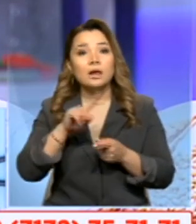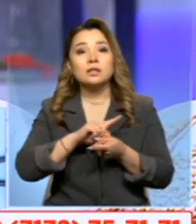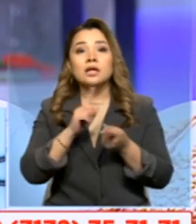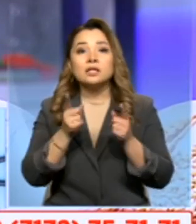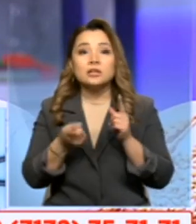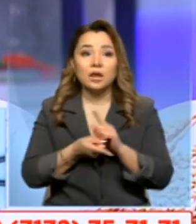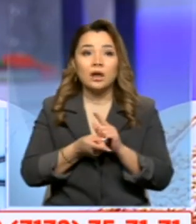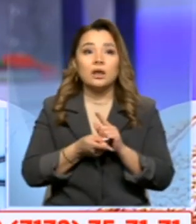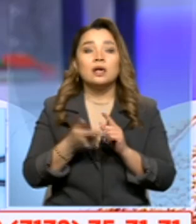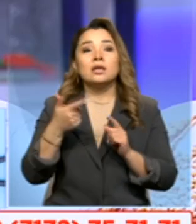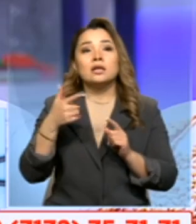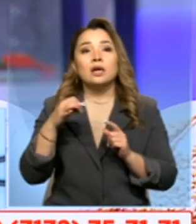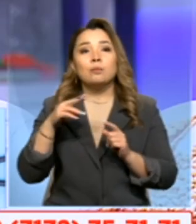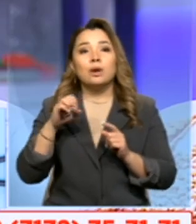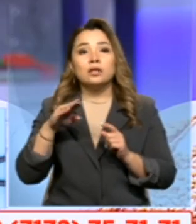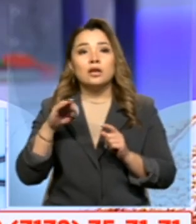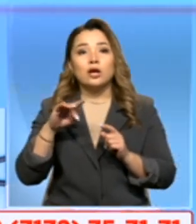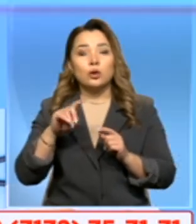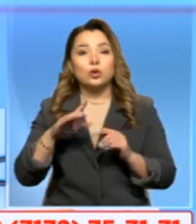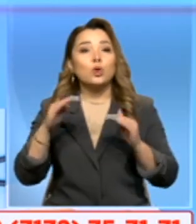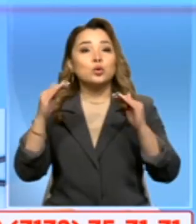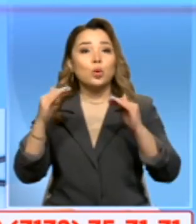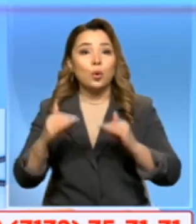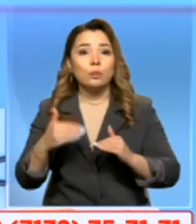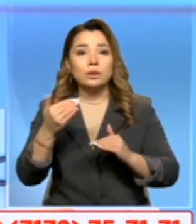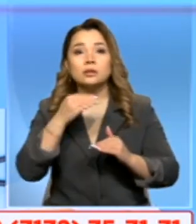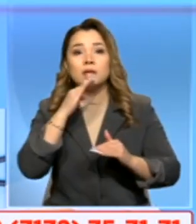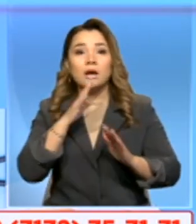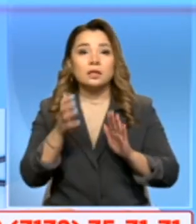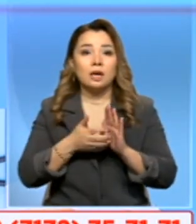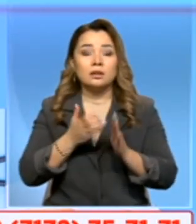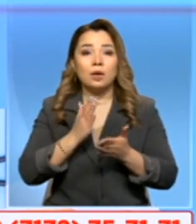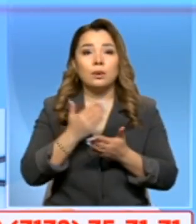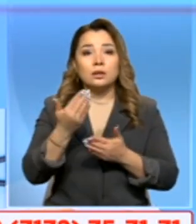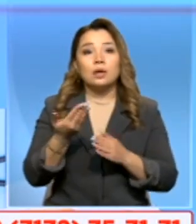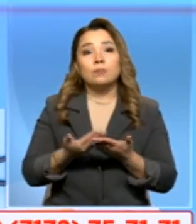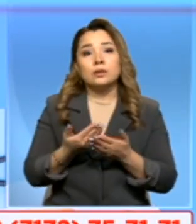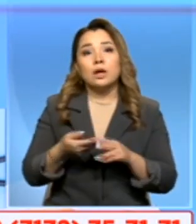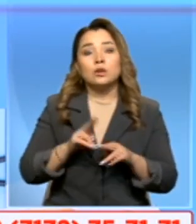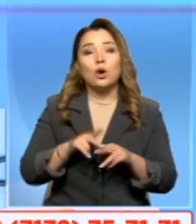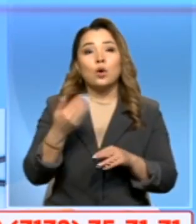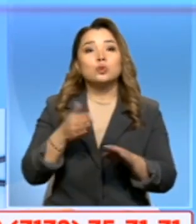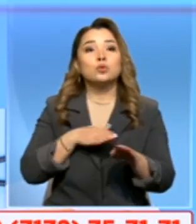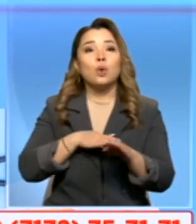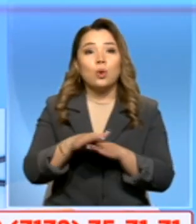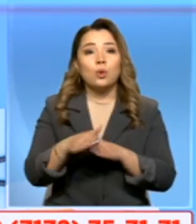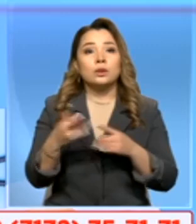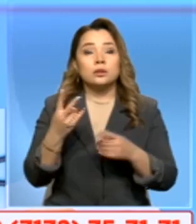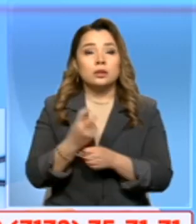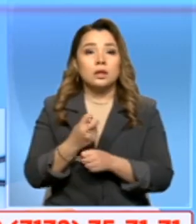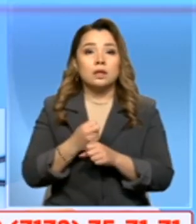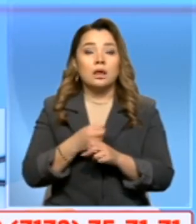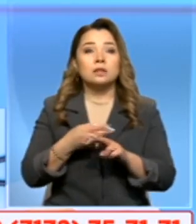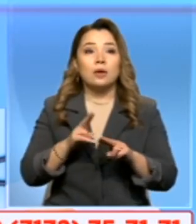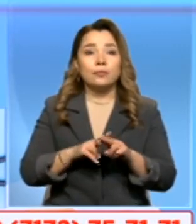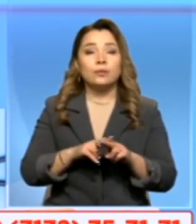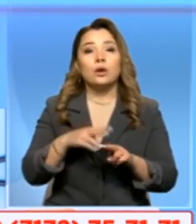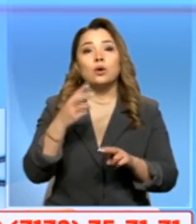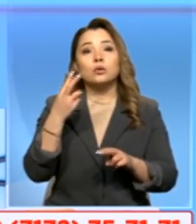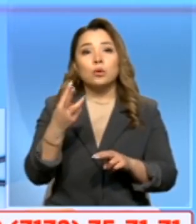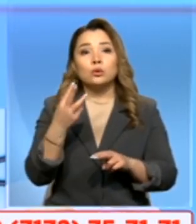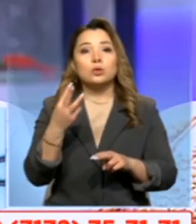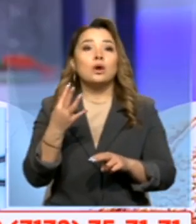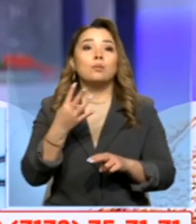керісінше, сізде гипотиреоз, сізде төмен, сізде жетіспей жатыр. Сізде мысалы толық келу керек болатын болса, сізде осыдан бір төрттен